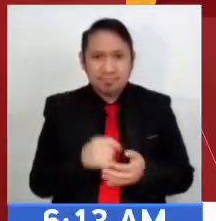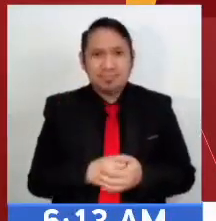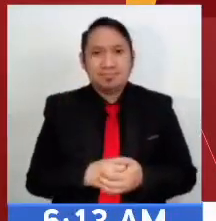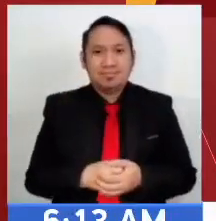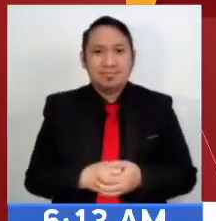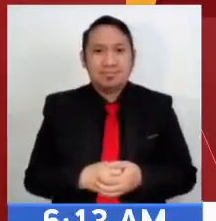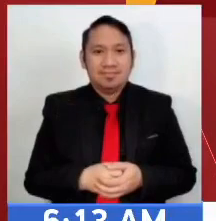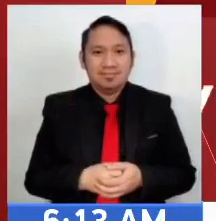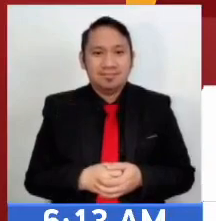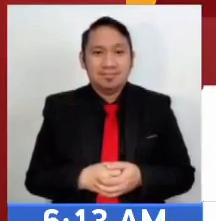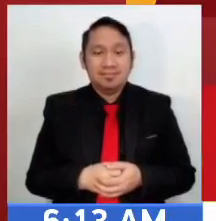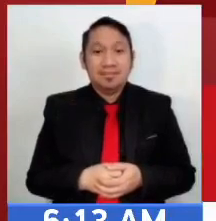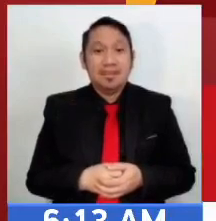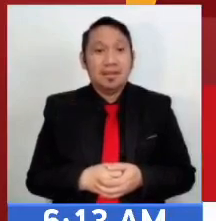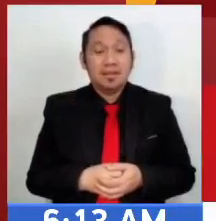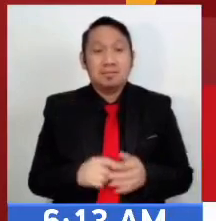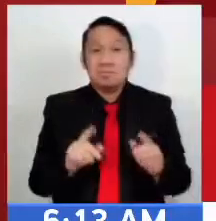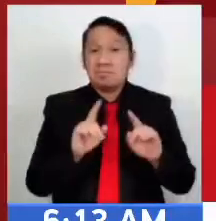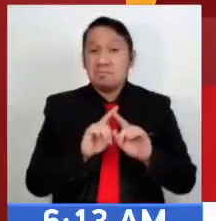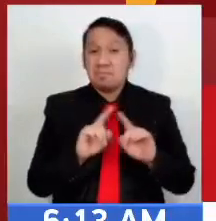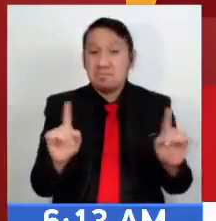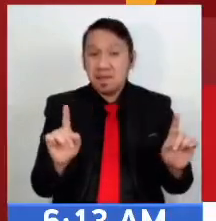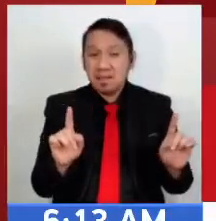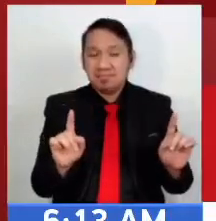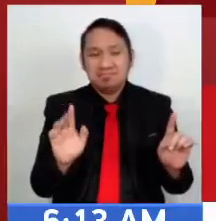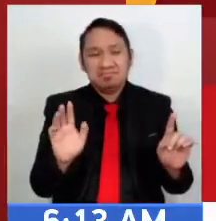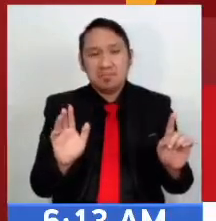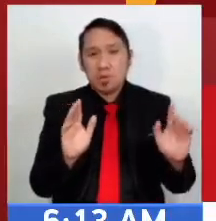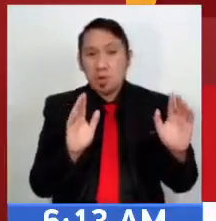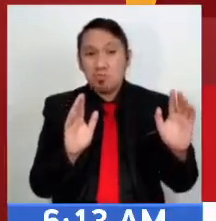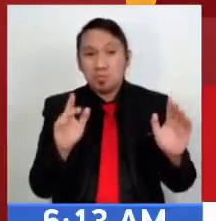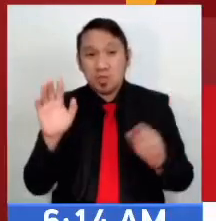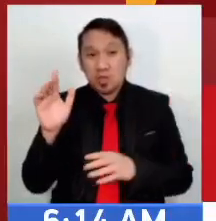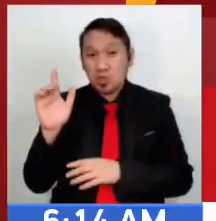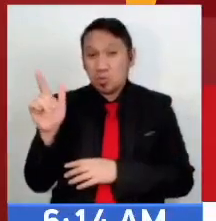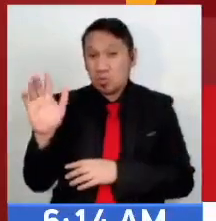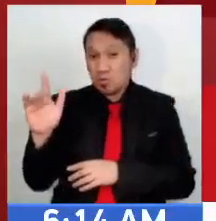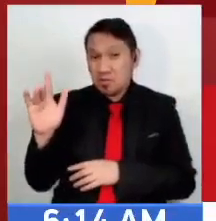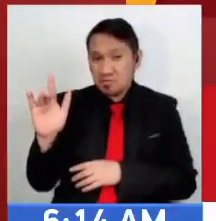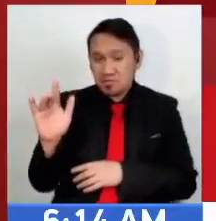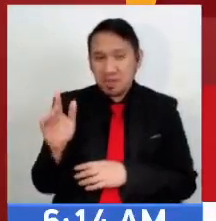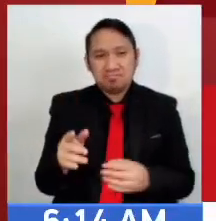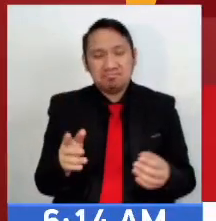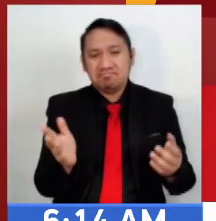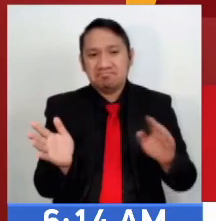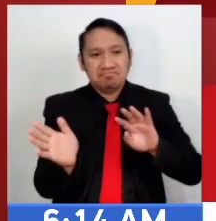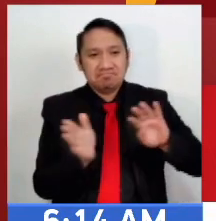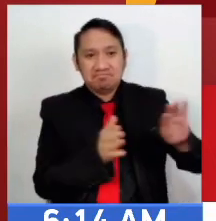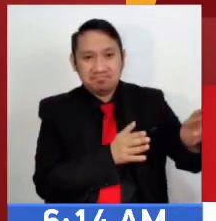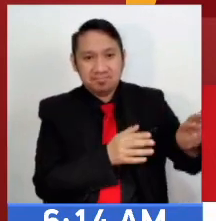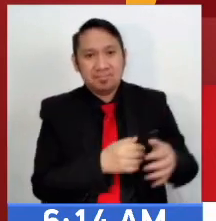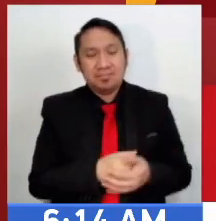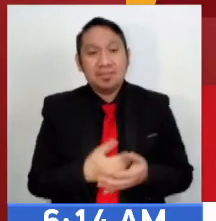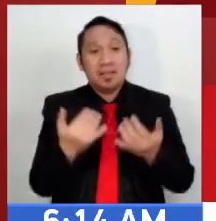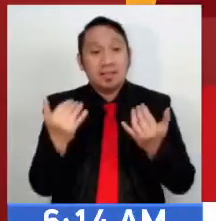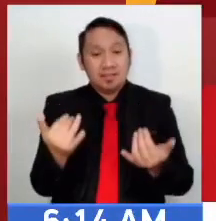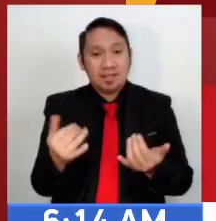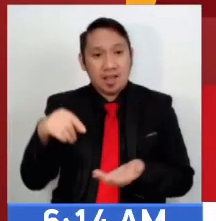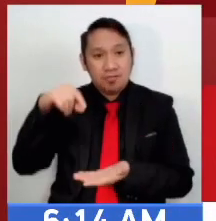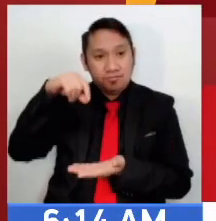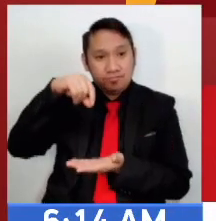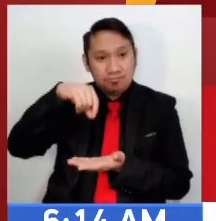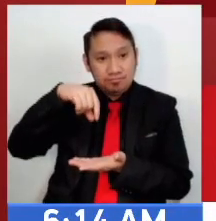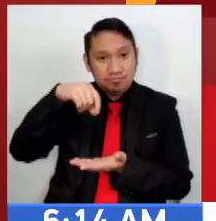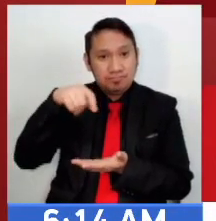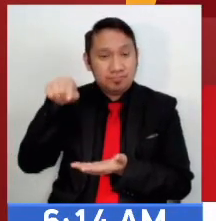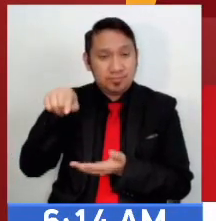Pero out na raw yan sa darating na 2025 midterm elections dahil ang in, pagtatak sa inyong iboboto gamit